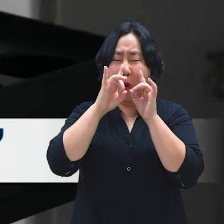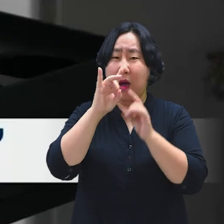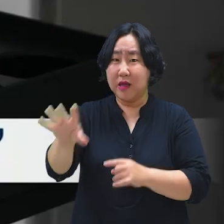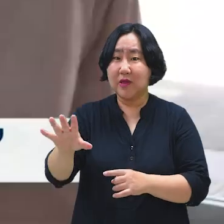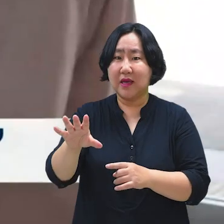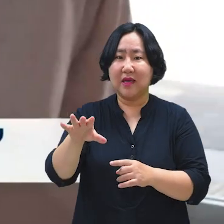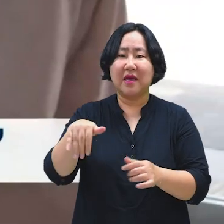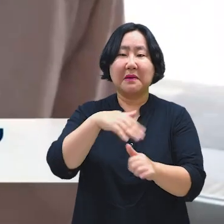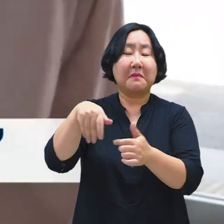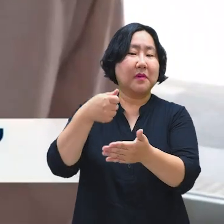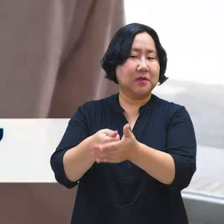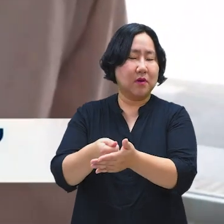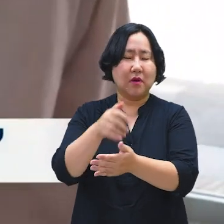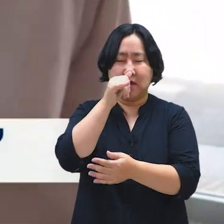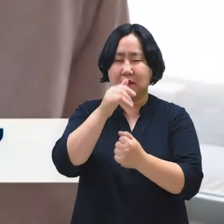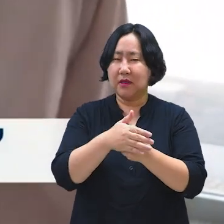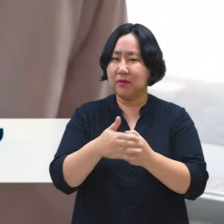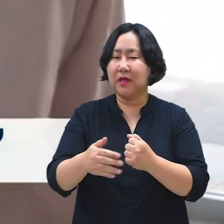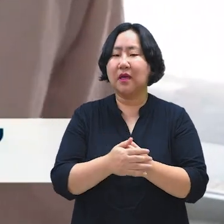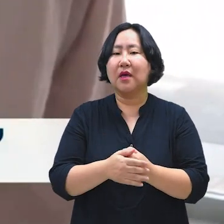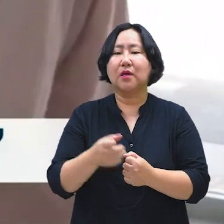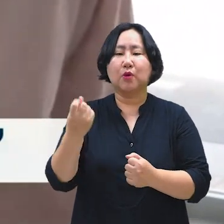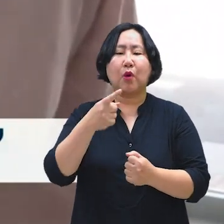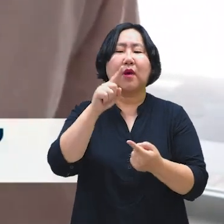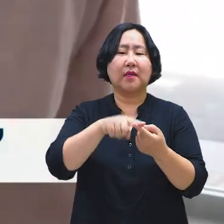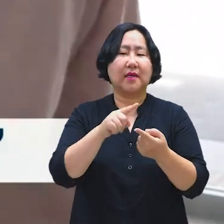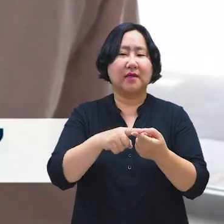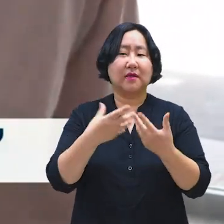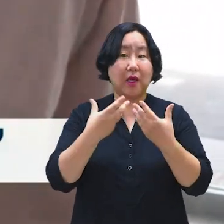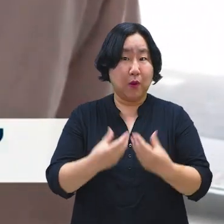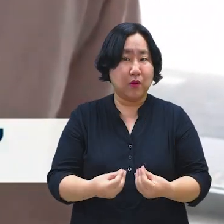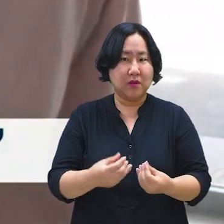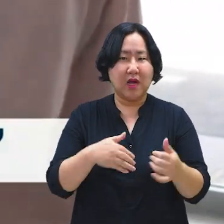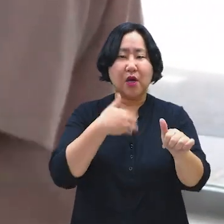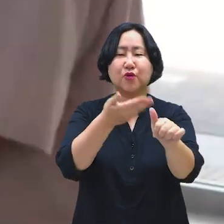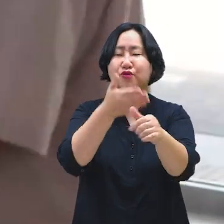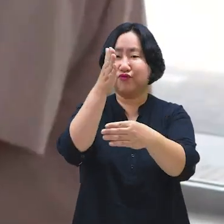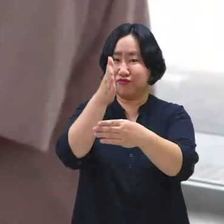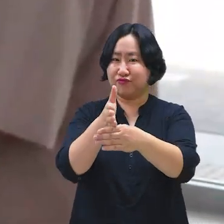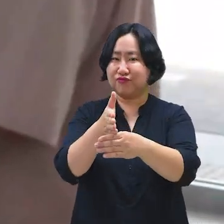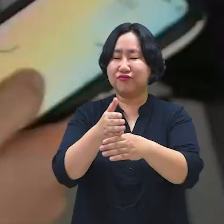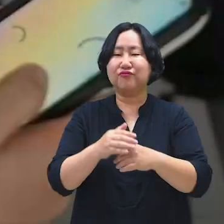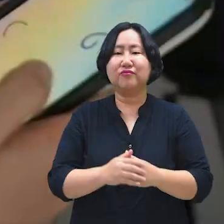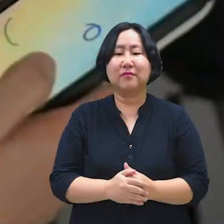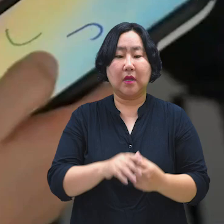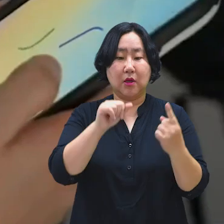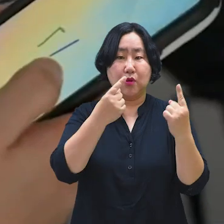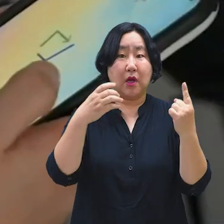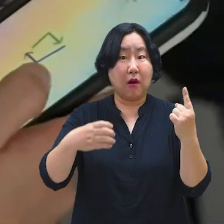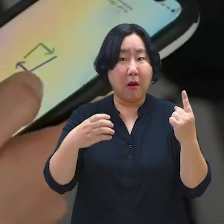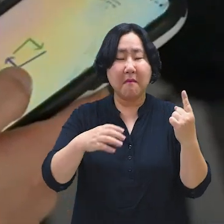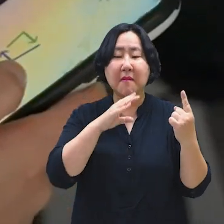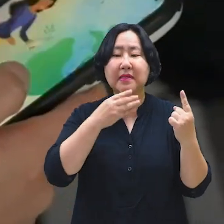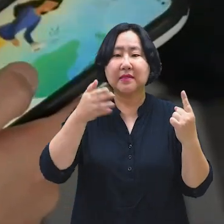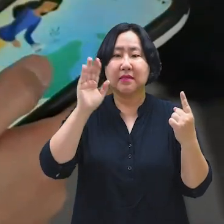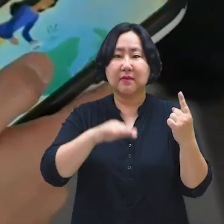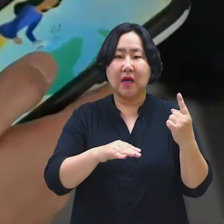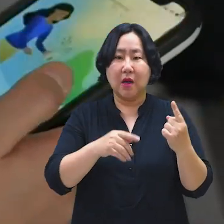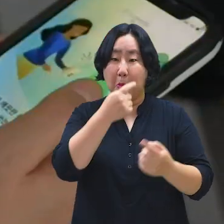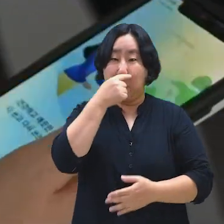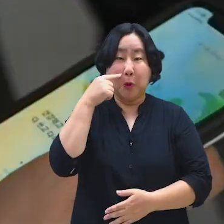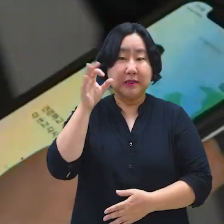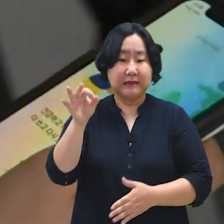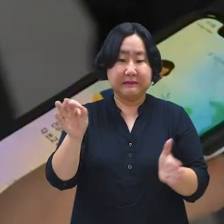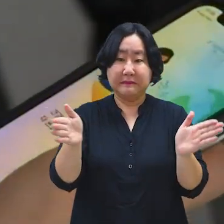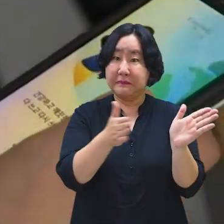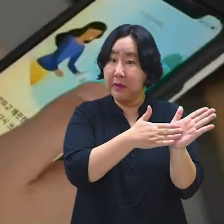방문객들에게도 청사 입구에서이 내용을 안내하고 있습니다 1회용 컵이라도 보증금제 라벨이 붙어